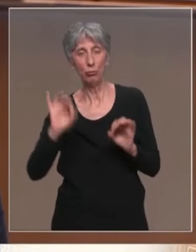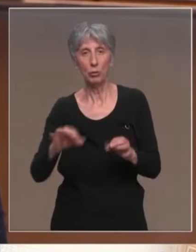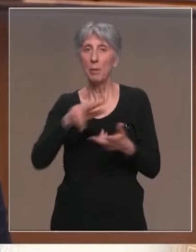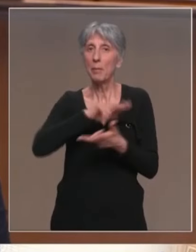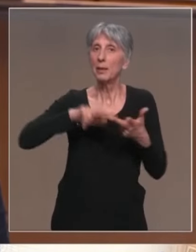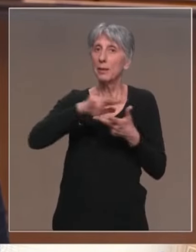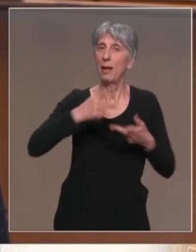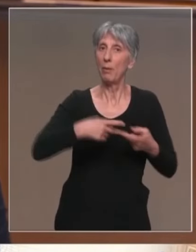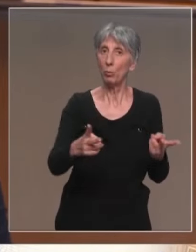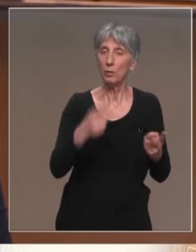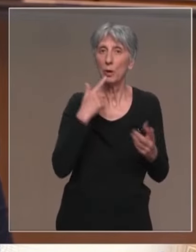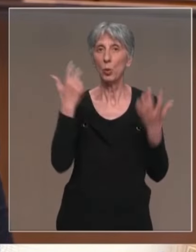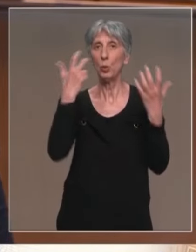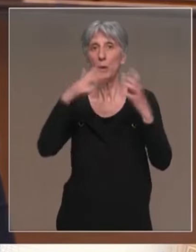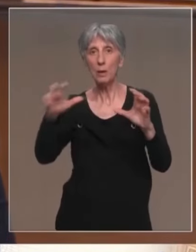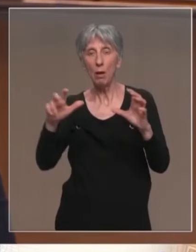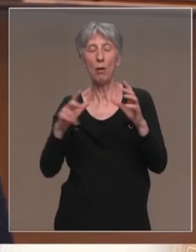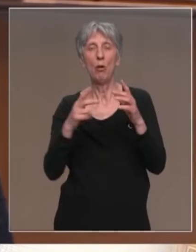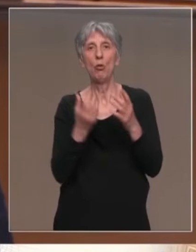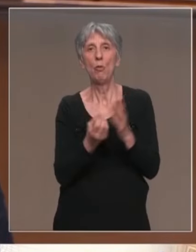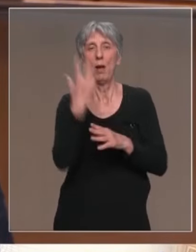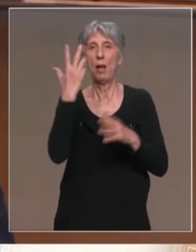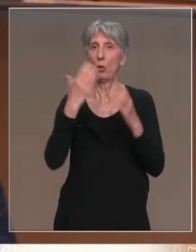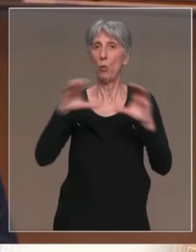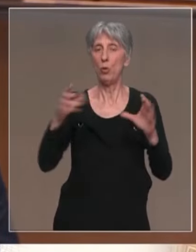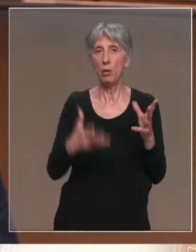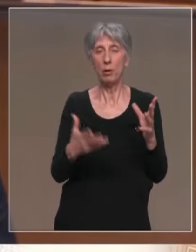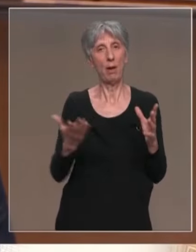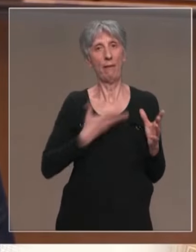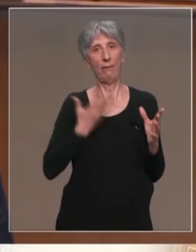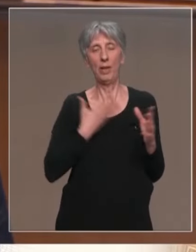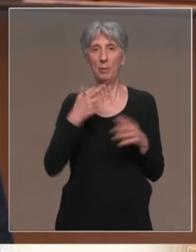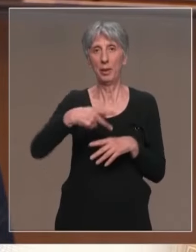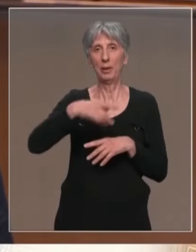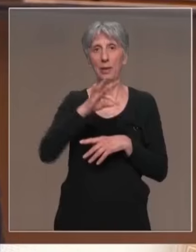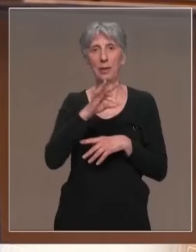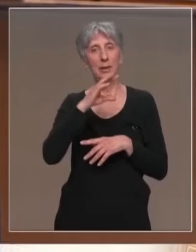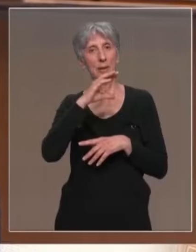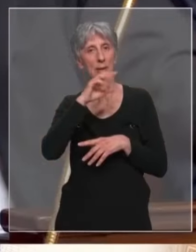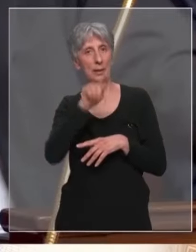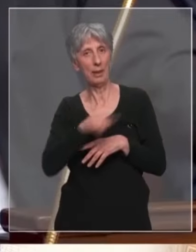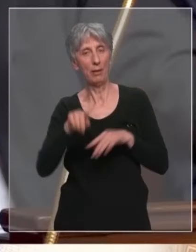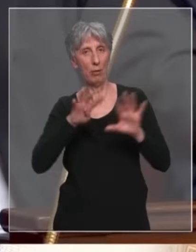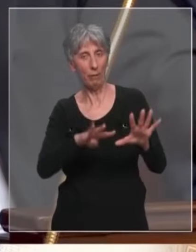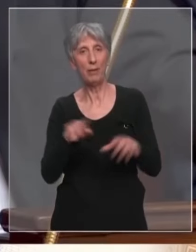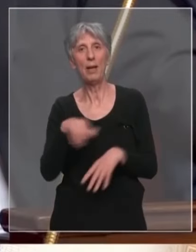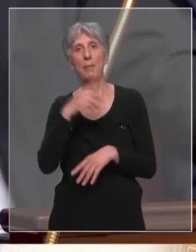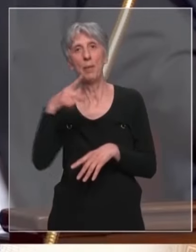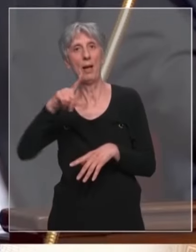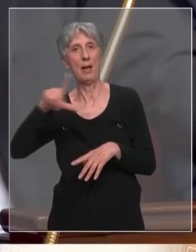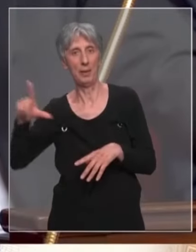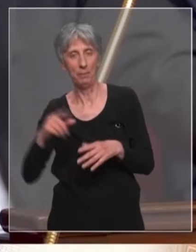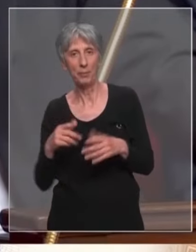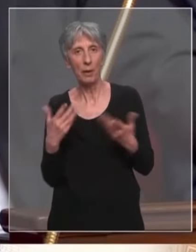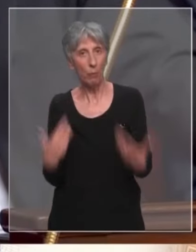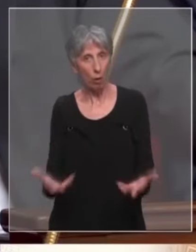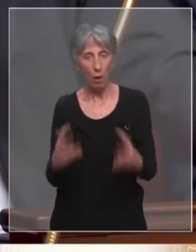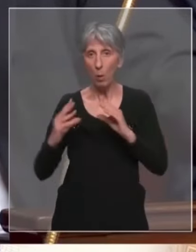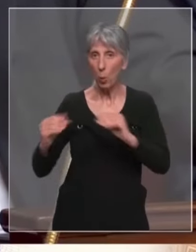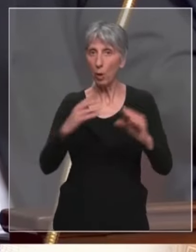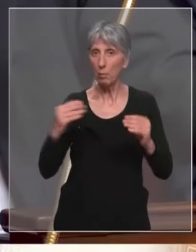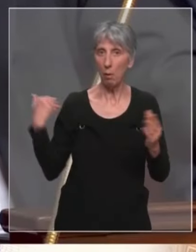dernier. 800 nouvelles communes qui pourront bénéficier de ce PTZ9 et du LLI. Voilà, Monsieur le député, quelques illustrations concrètes de notre